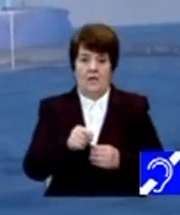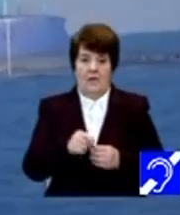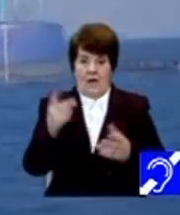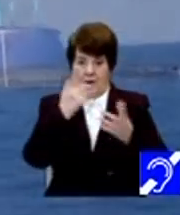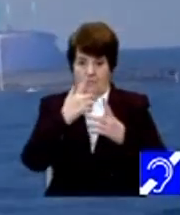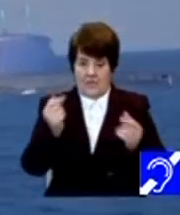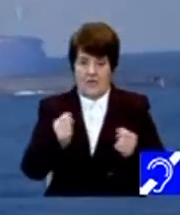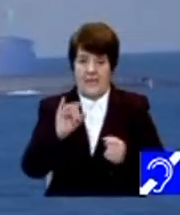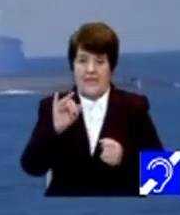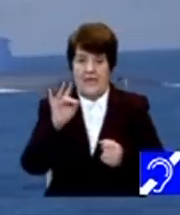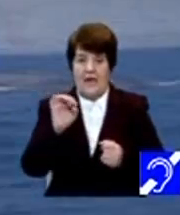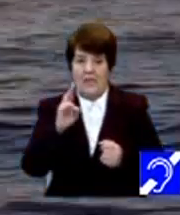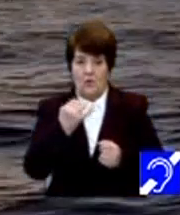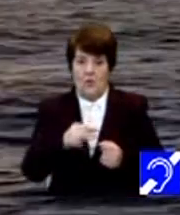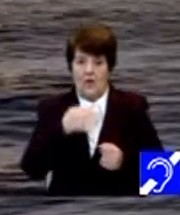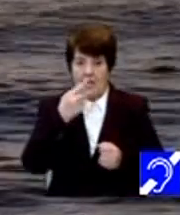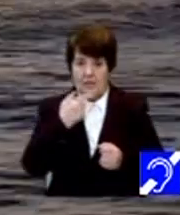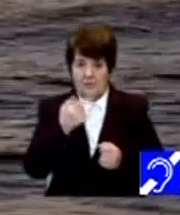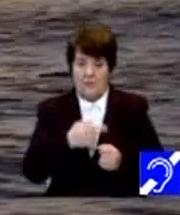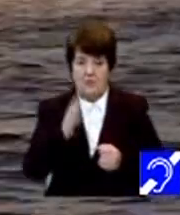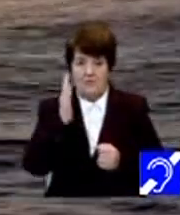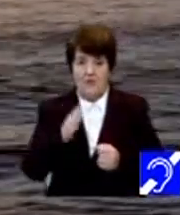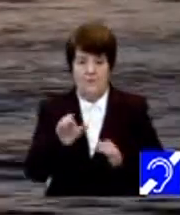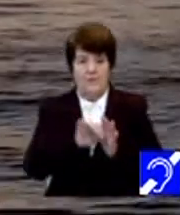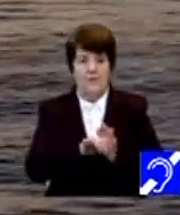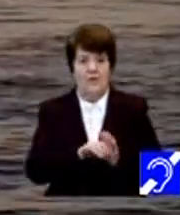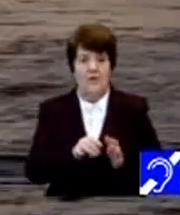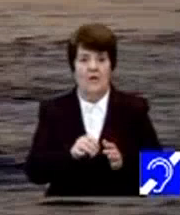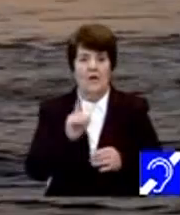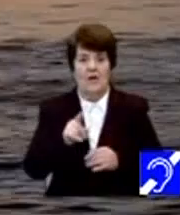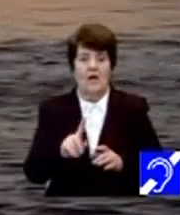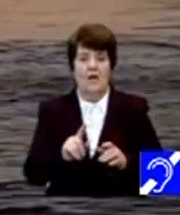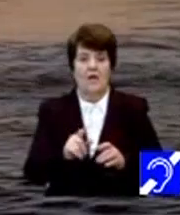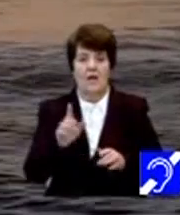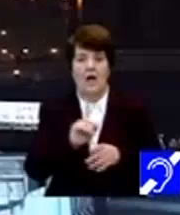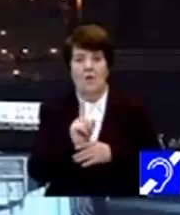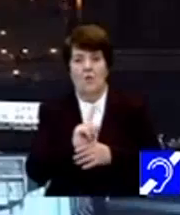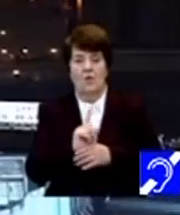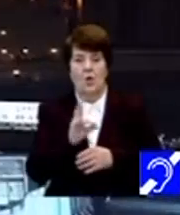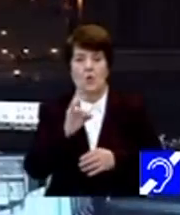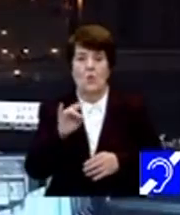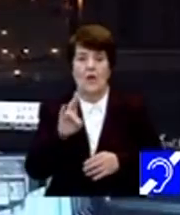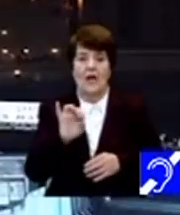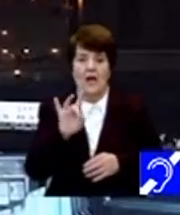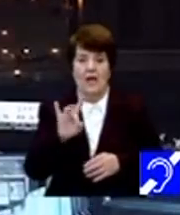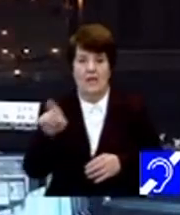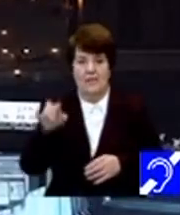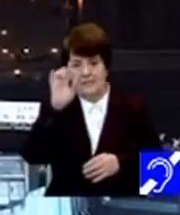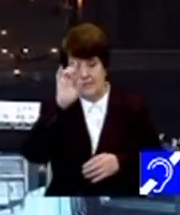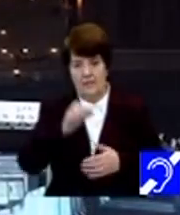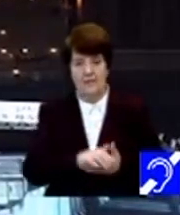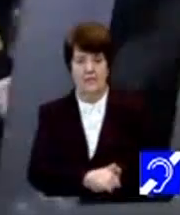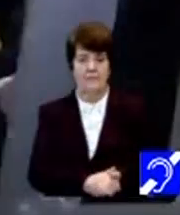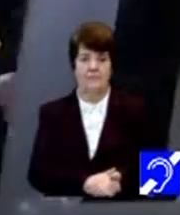luptă are loc pe fondul amenințărilor Iranului, care a anunțat că va riposta la uciderea savantului care a coordonat programul nuclear al țării.